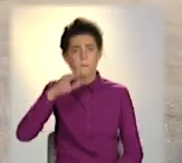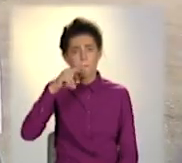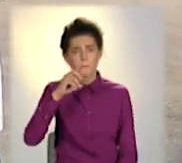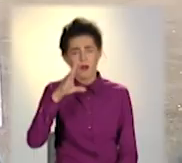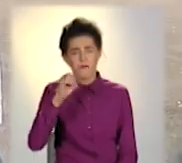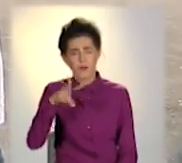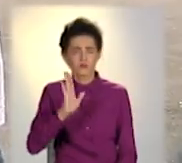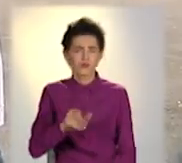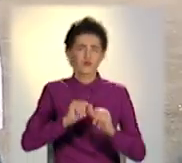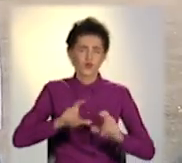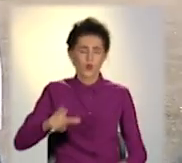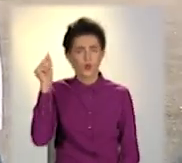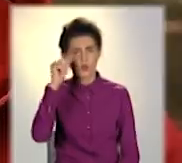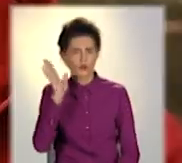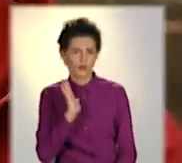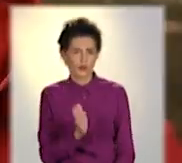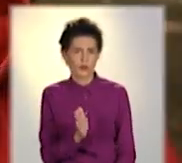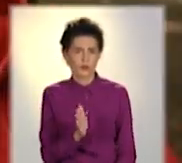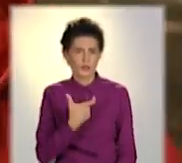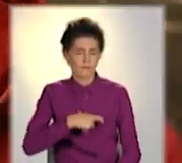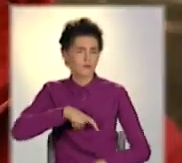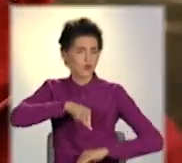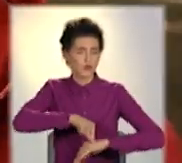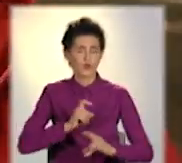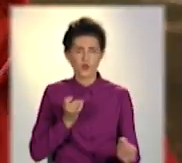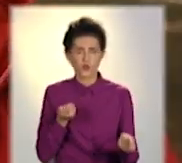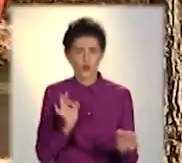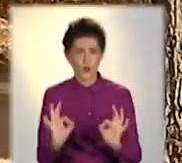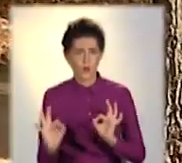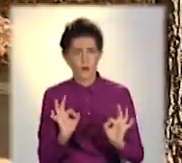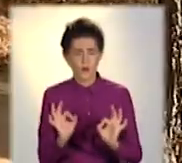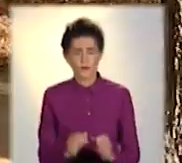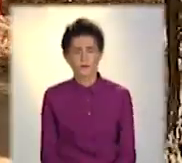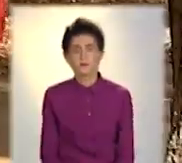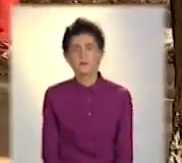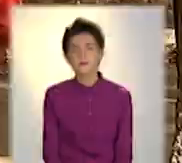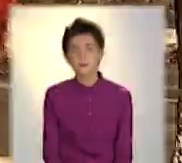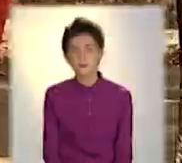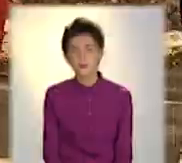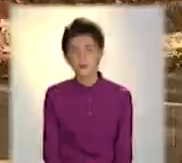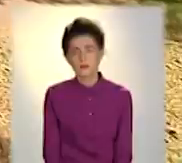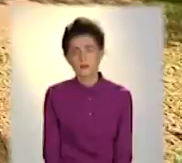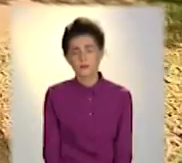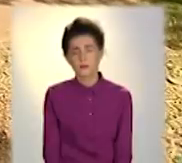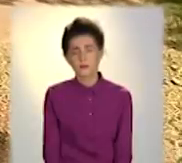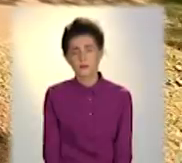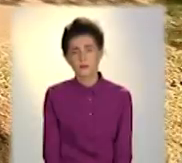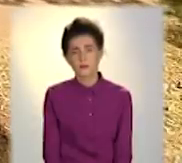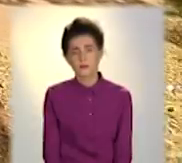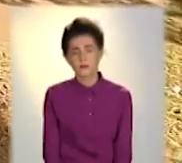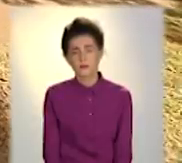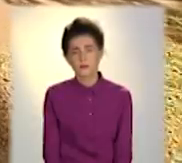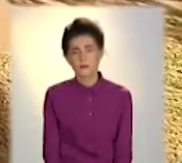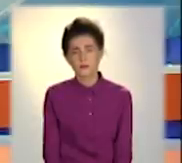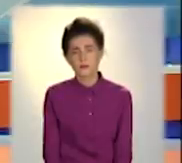та нарешті розпочне навчальний рік. Чувствую себя уже нормально. Ольга Коваленко, Євген Якунін для телеканалу «Донбас».